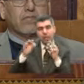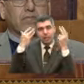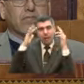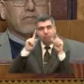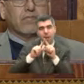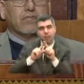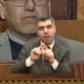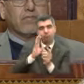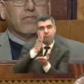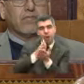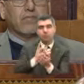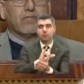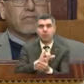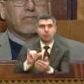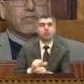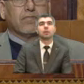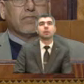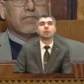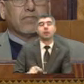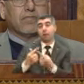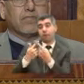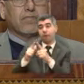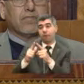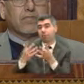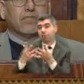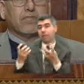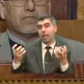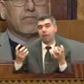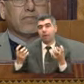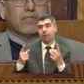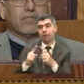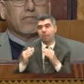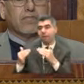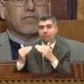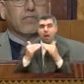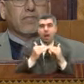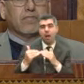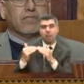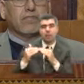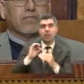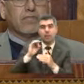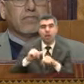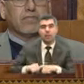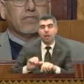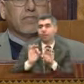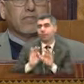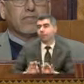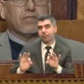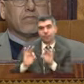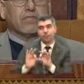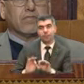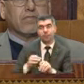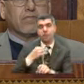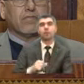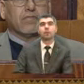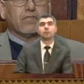أولا لتعدد الفاعلين المؤسساتيين وغياب آلية التنسيق بين هؤلاء الفاعلين. لذلك نقترح عليكم السيد الوزيرة نزولا